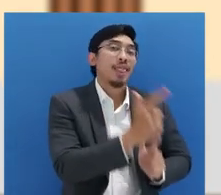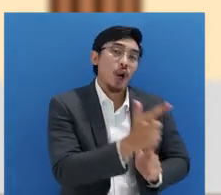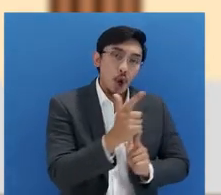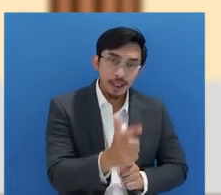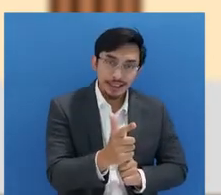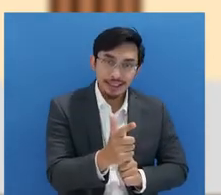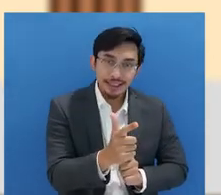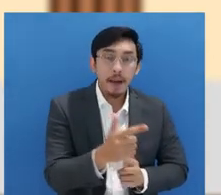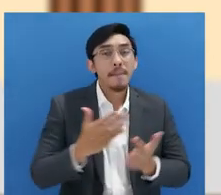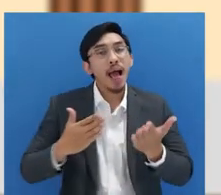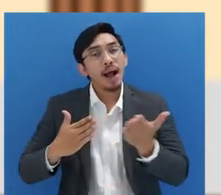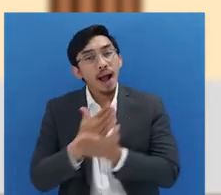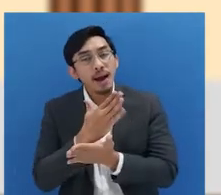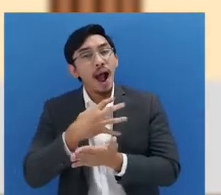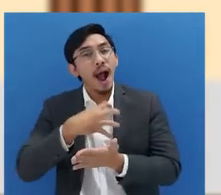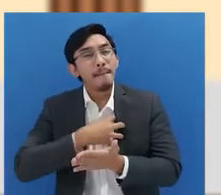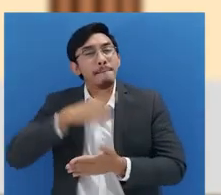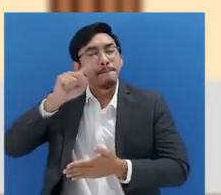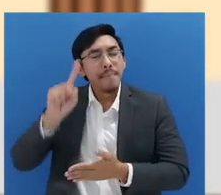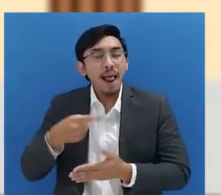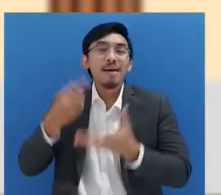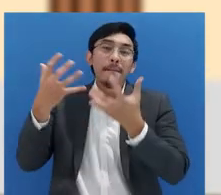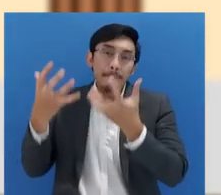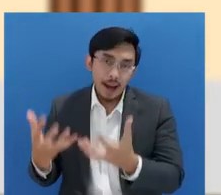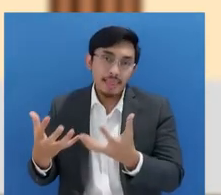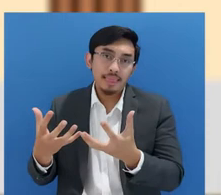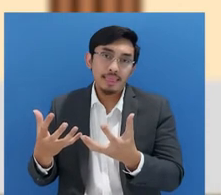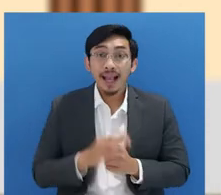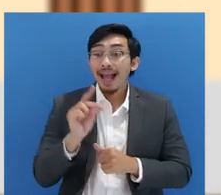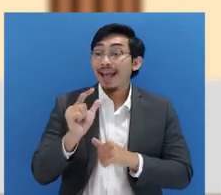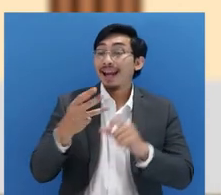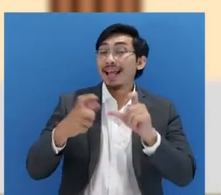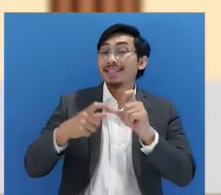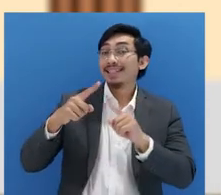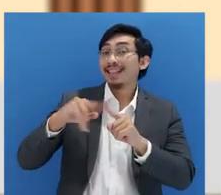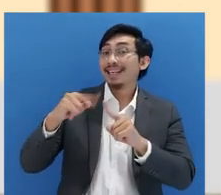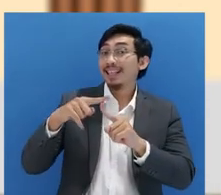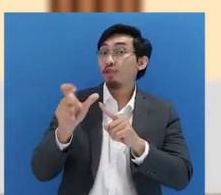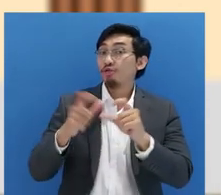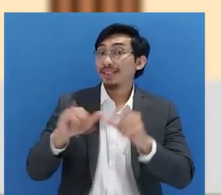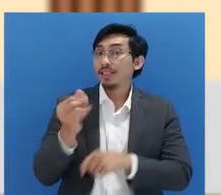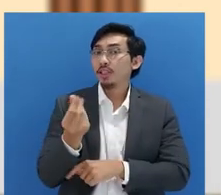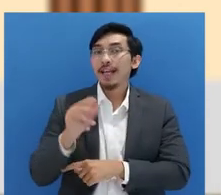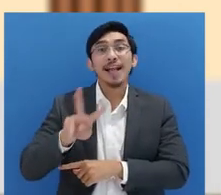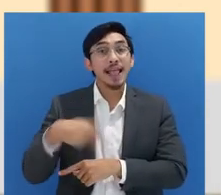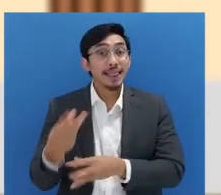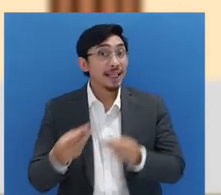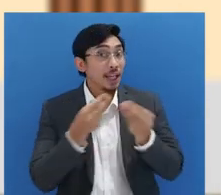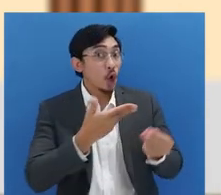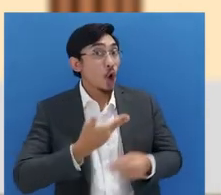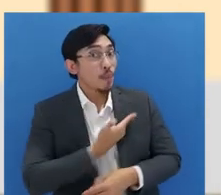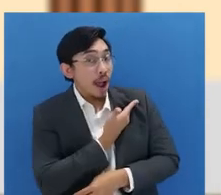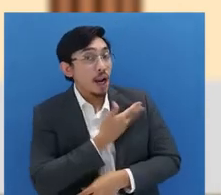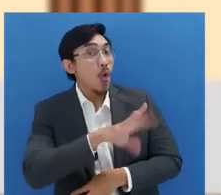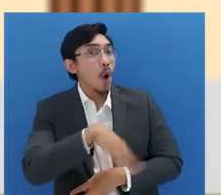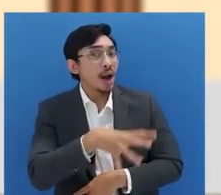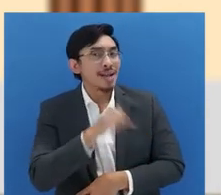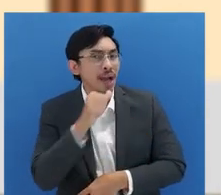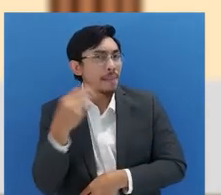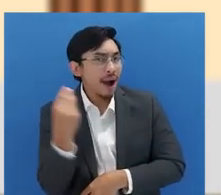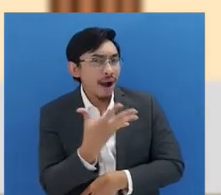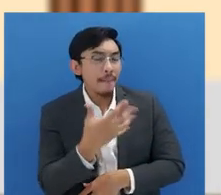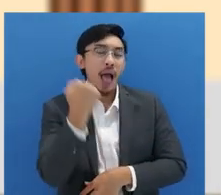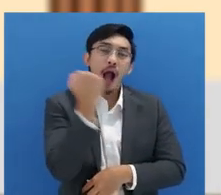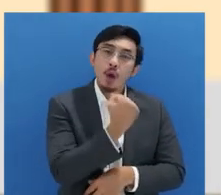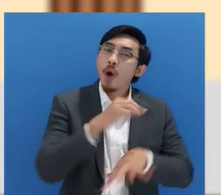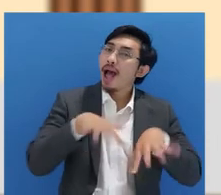dan pelanggaran hak asasi manusia yang berat. Untuk restitusi, ialah ganti kerugian yang diberikan kepada korban atau keluarganya